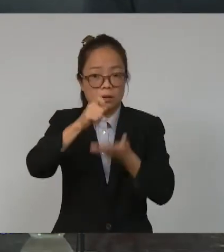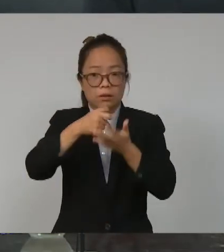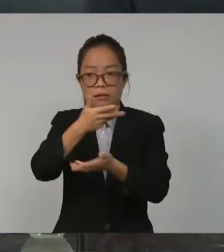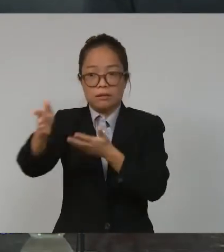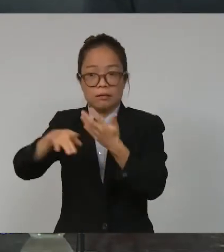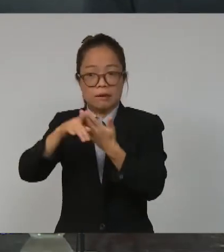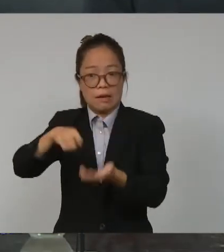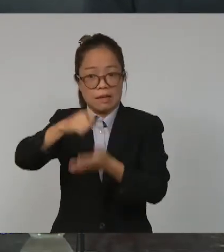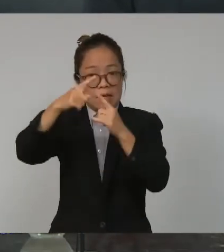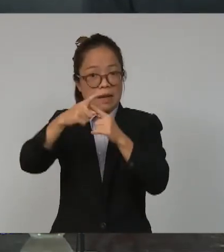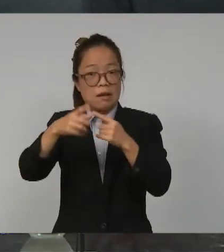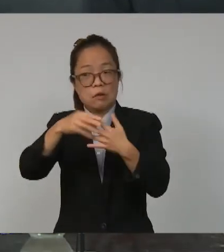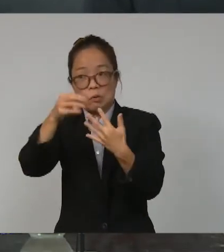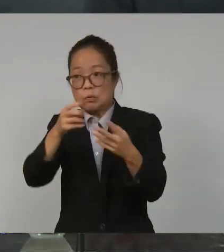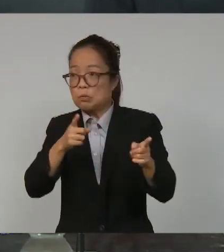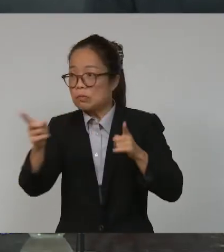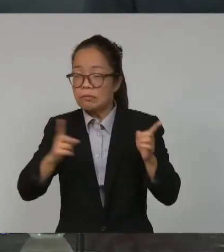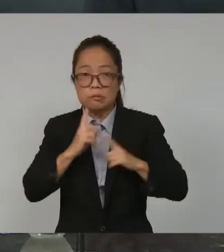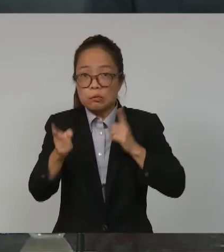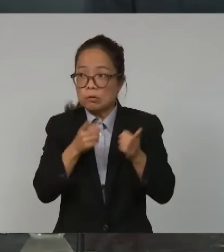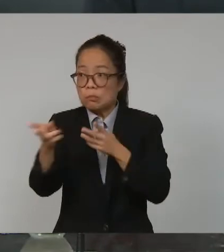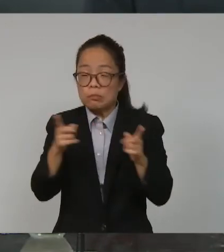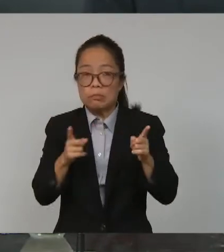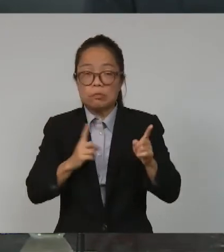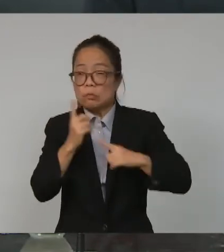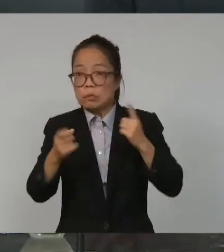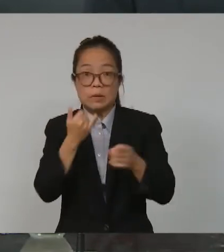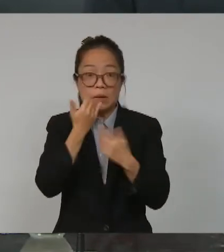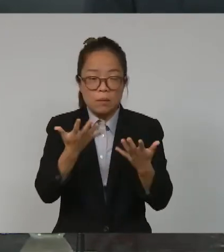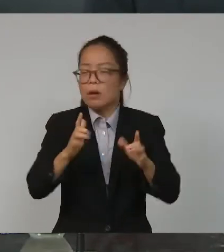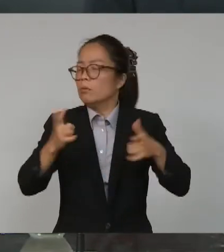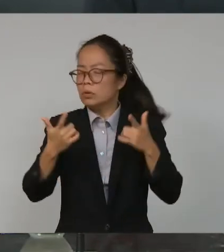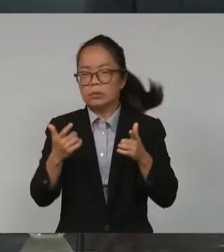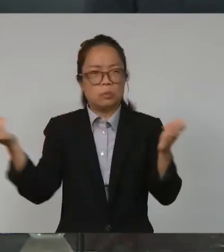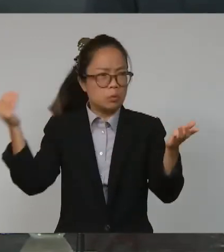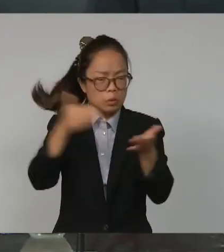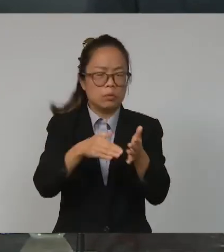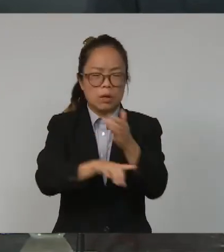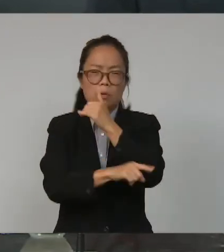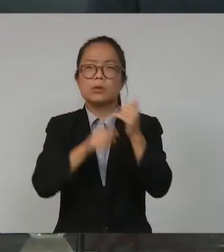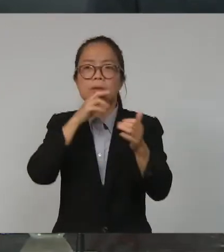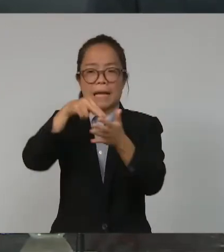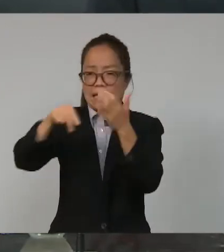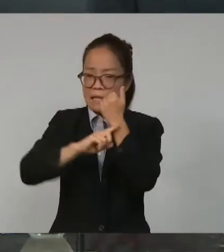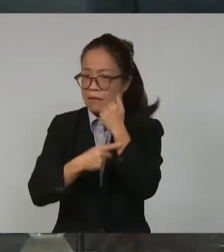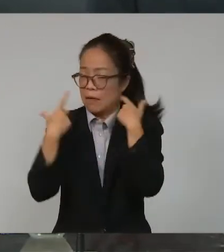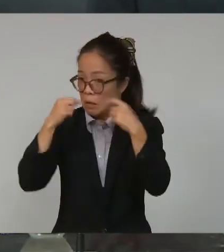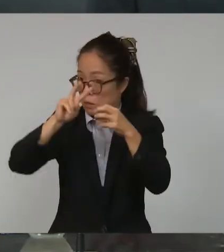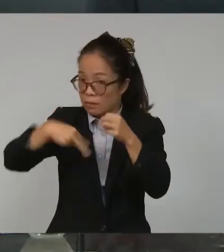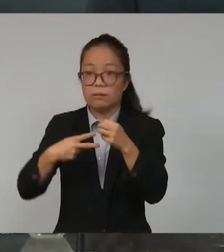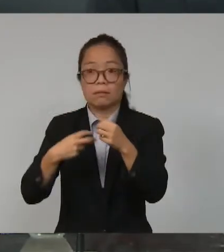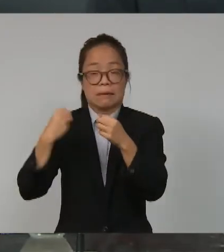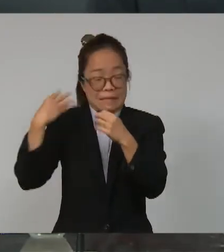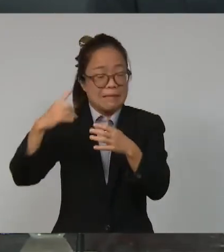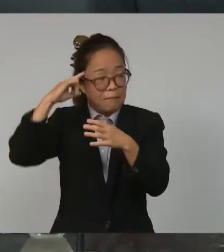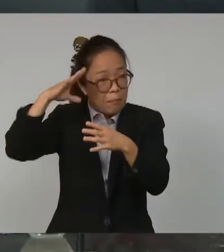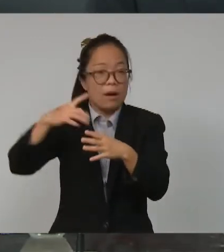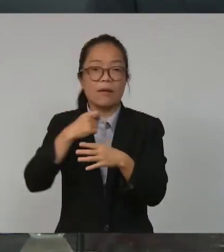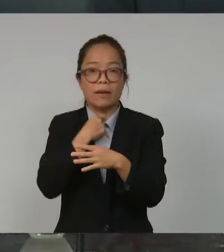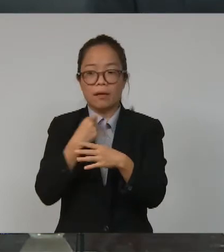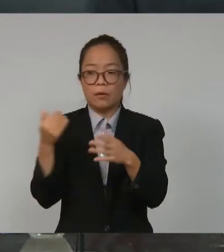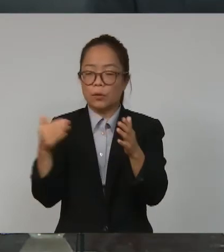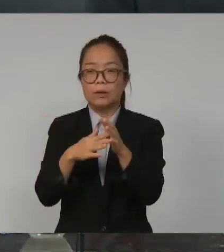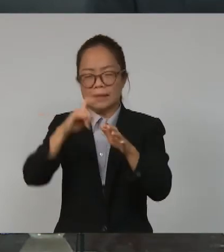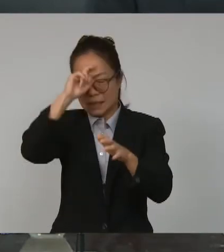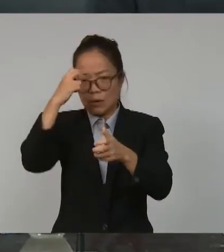的程序选择权？不是的，我们从头到尾的立场很清楚，我就是立法原则的创制，我要确立一个一到